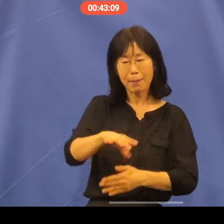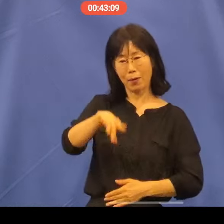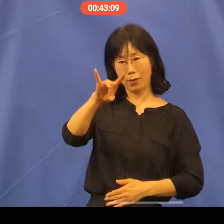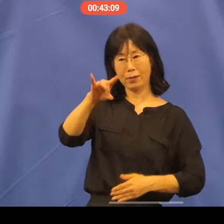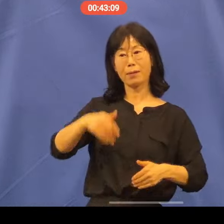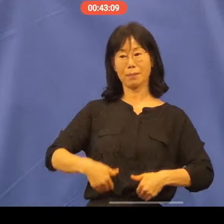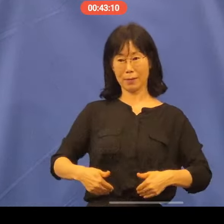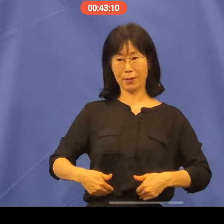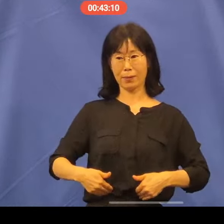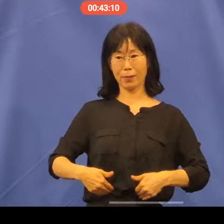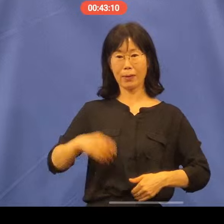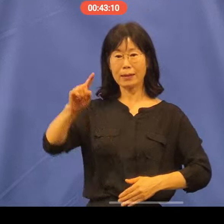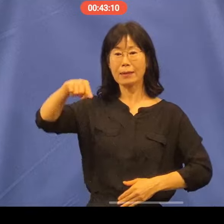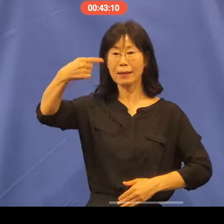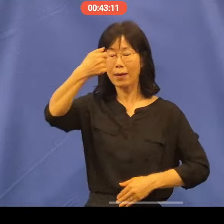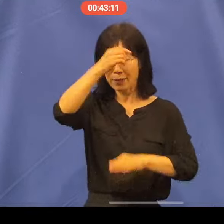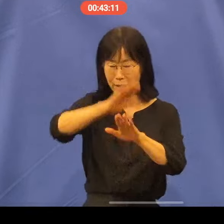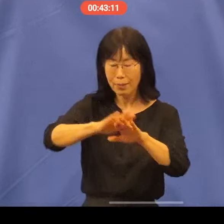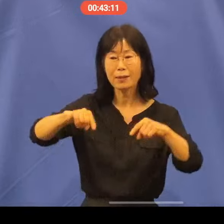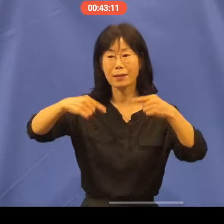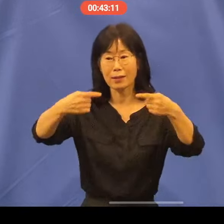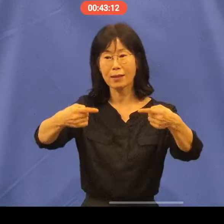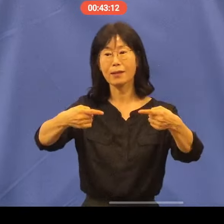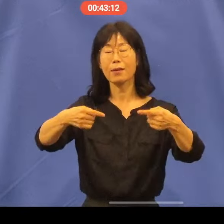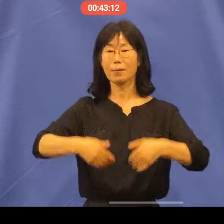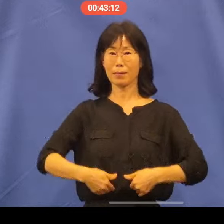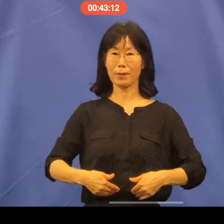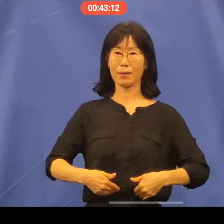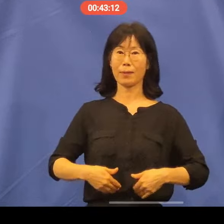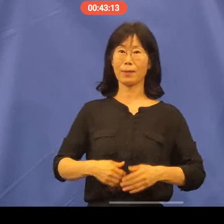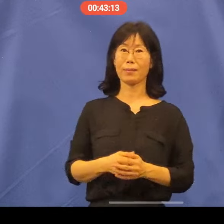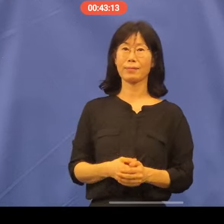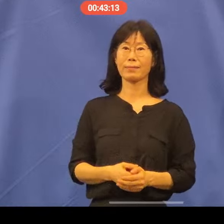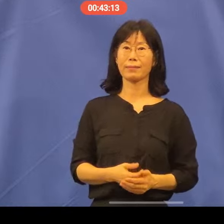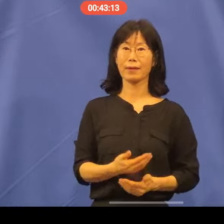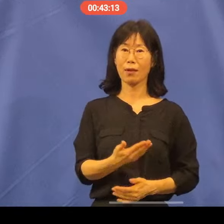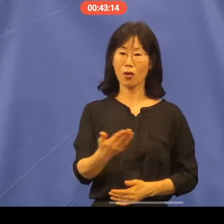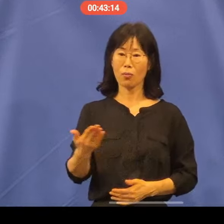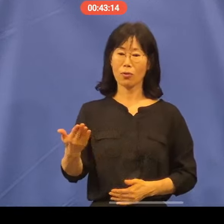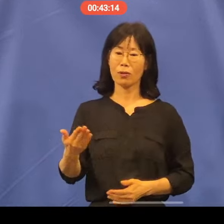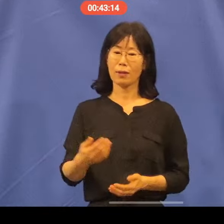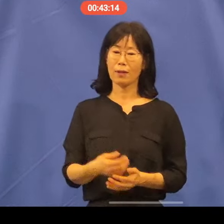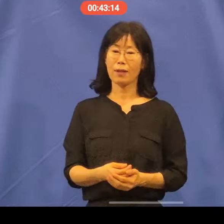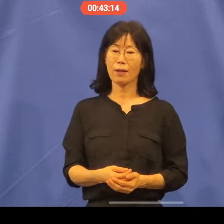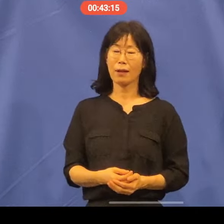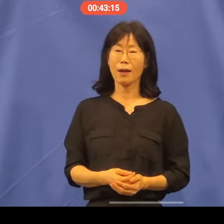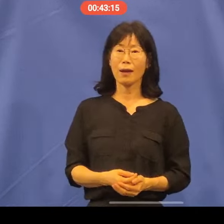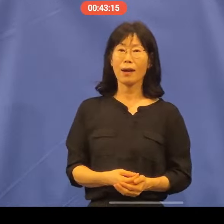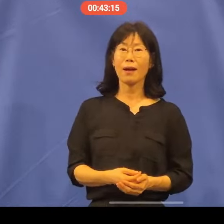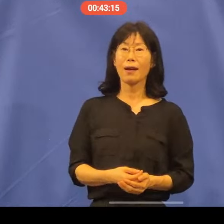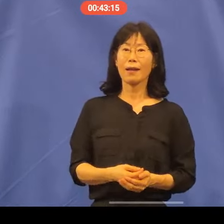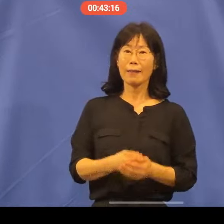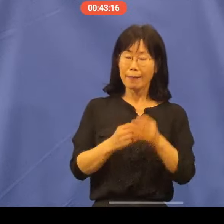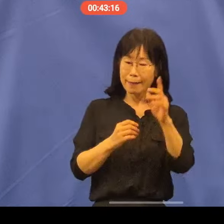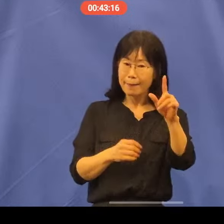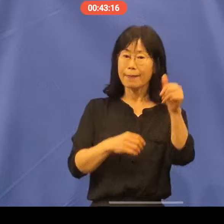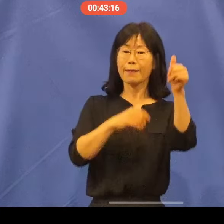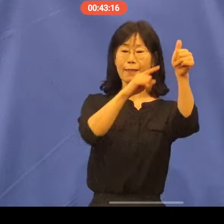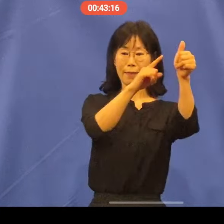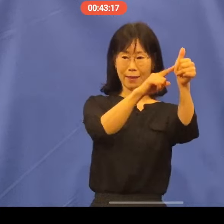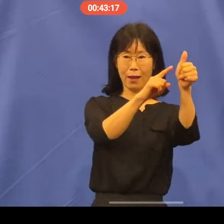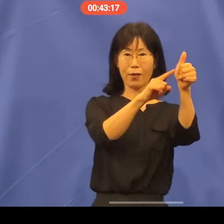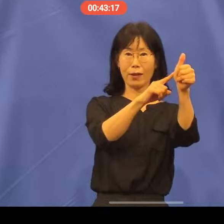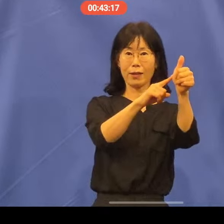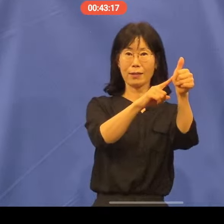아니라 우리에게도 기쁨이 넘치게 하는 일이에요. 문제는 죄의 문제예요. 키가 죄에 있어요. 그러니까 다윗은